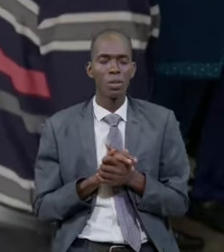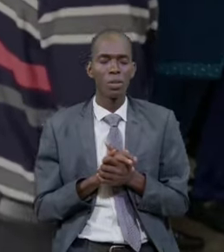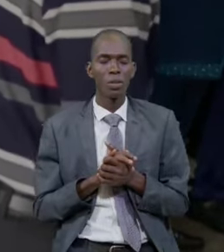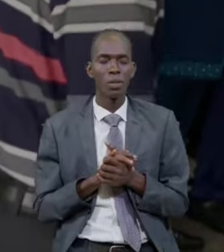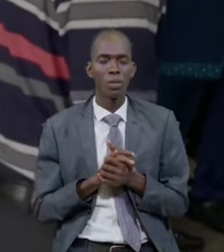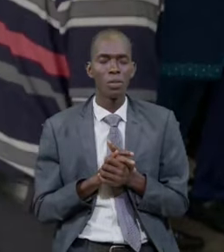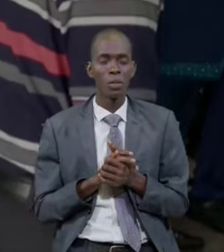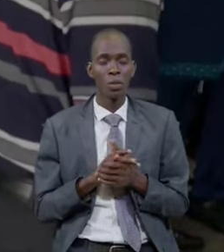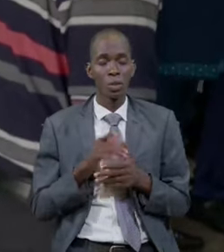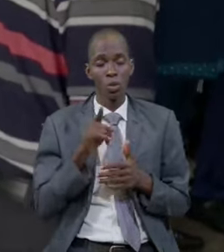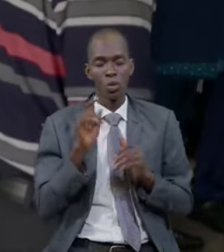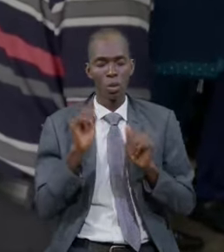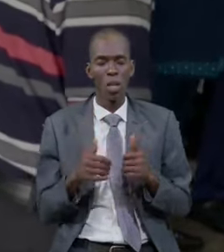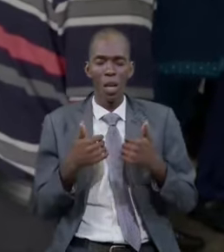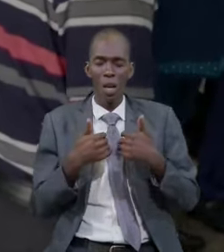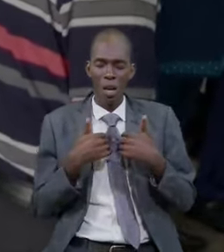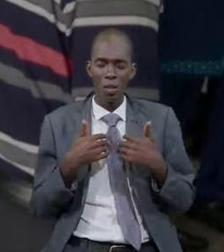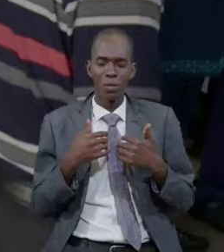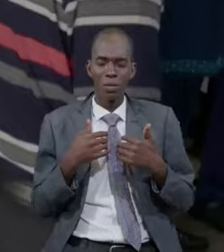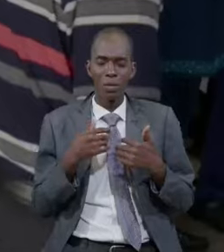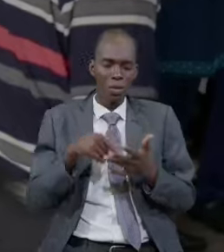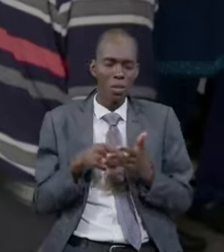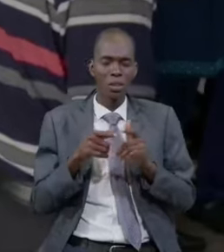Tu peux avoir une telle onction.